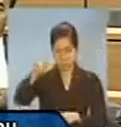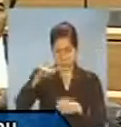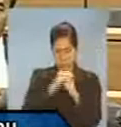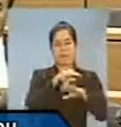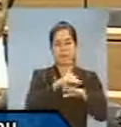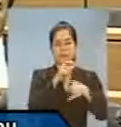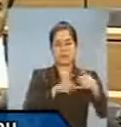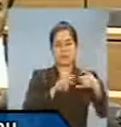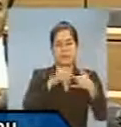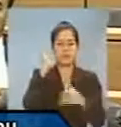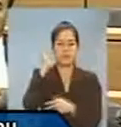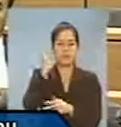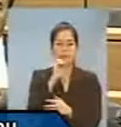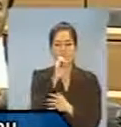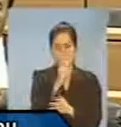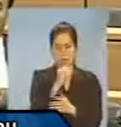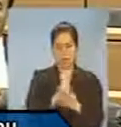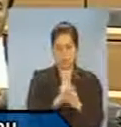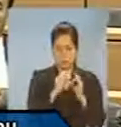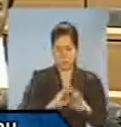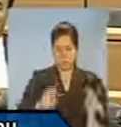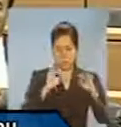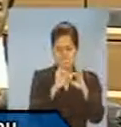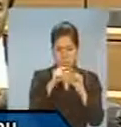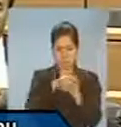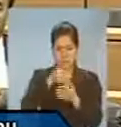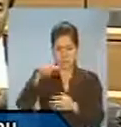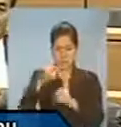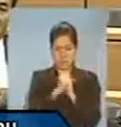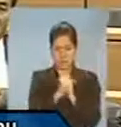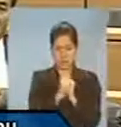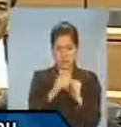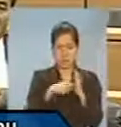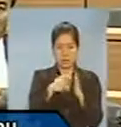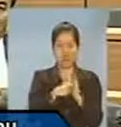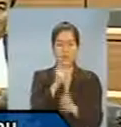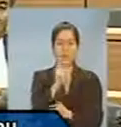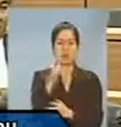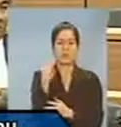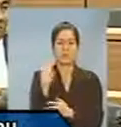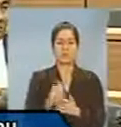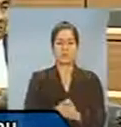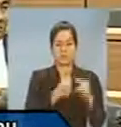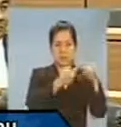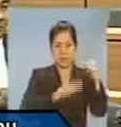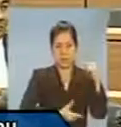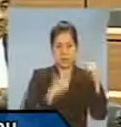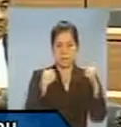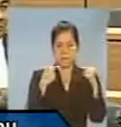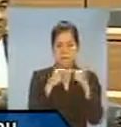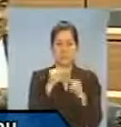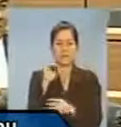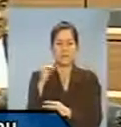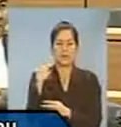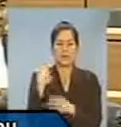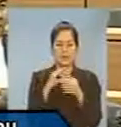างเป็นทางการบอกว่าหัวใจของการเดินทางเยือนจีนครั้งนี้คือการลงนามร่วมกัน8ฉบับโดยเฉพาะเมกะโปรเจกต์ว่าด้วยความร่วมมือด้านร